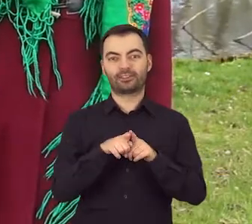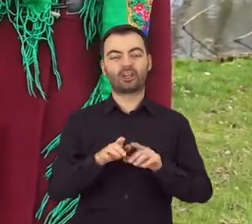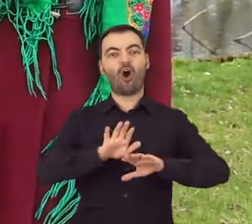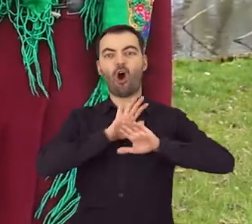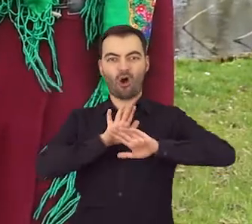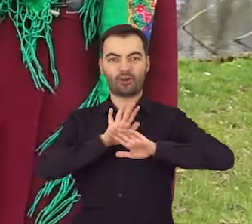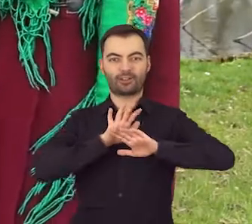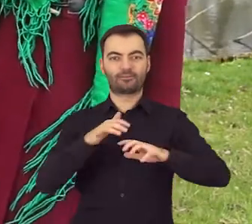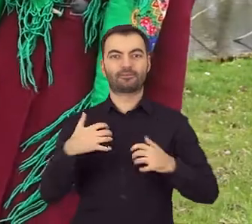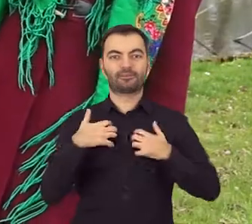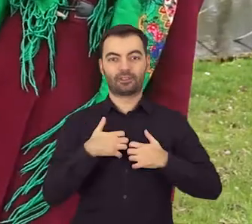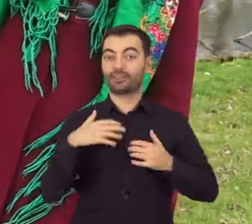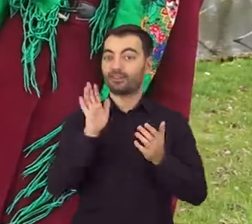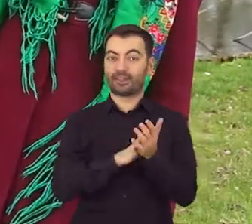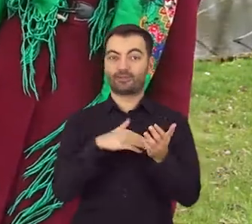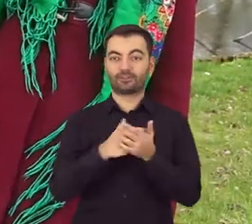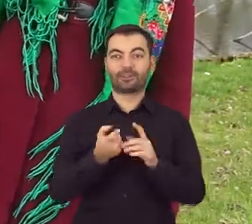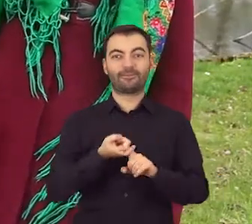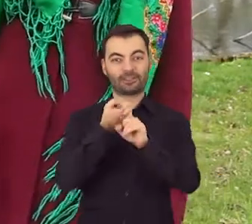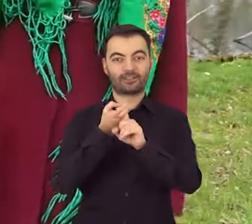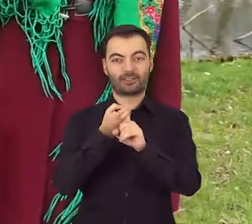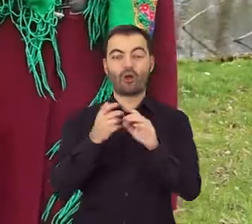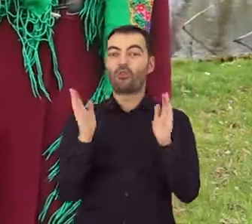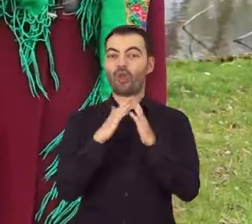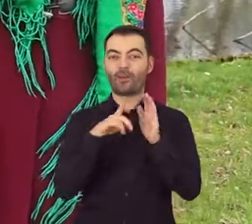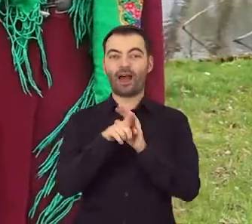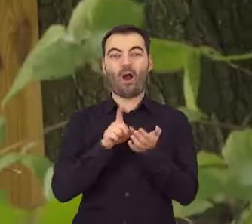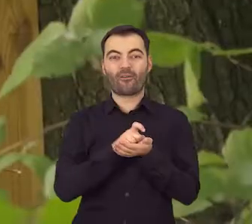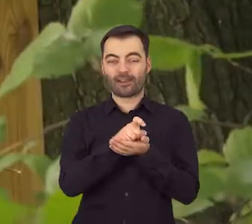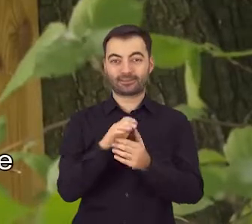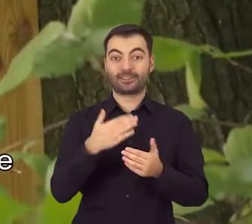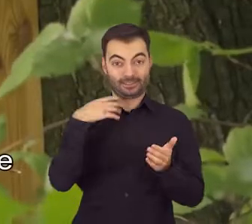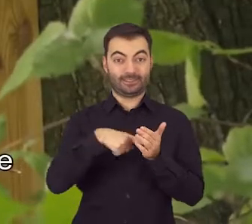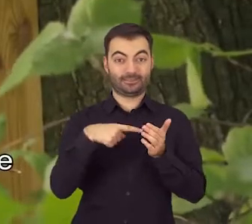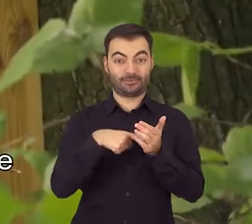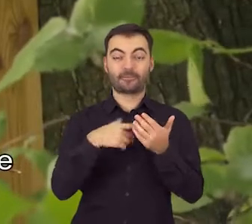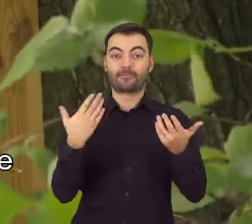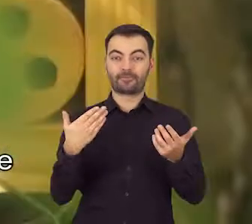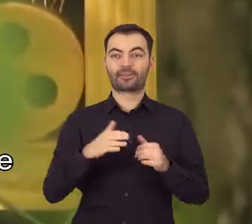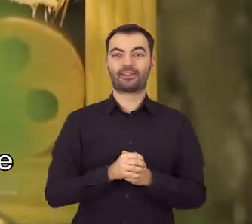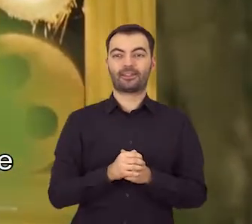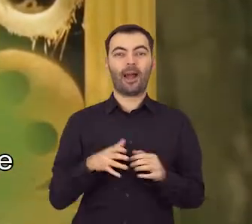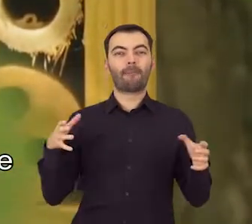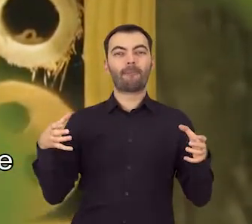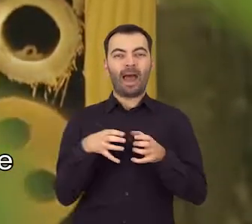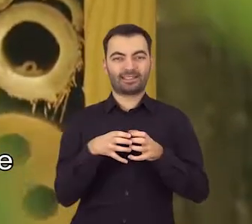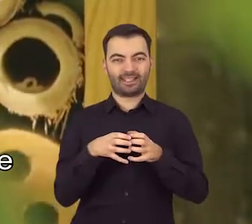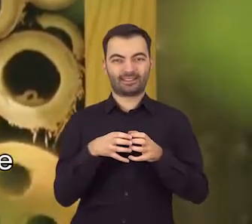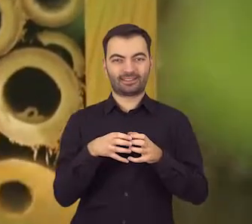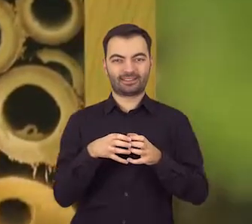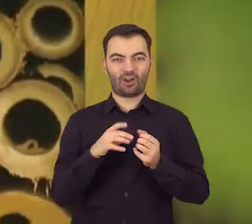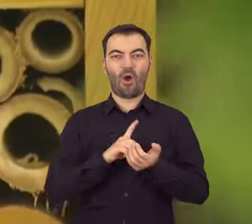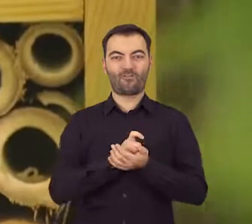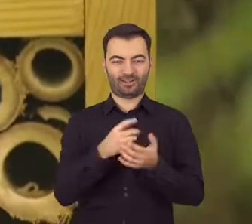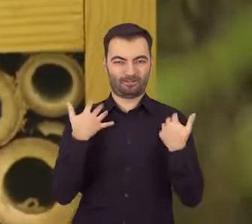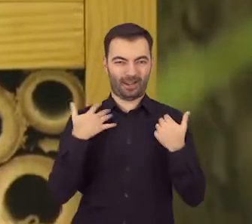czynnej ochrony przyrody, jak na przykład wieszanie domku dla owadów. Dzięki temu zwiększamy bazę, której